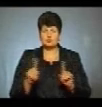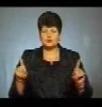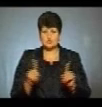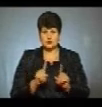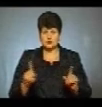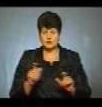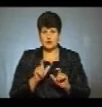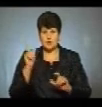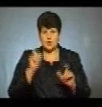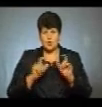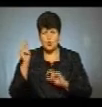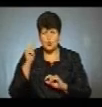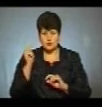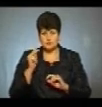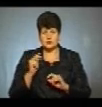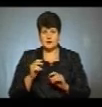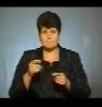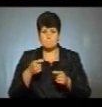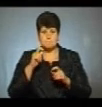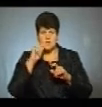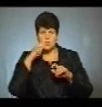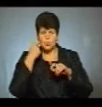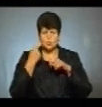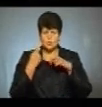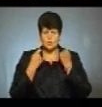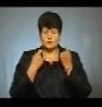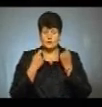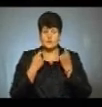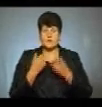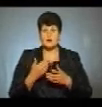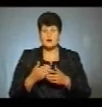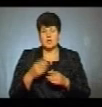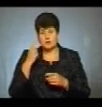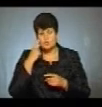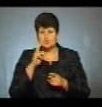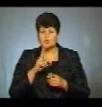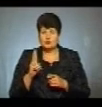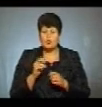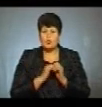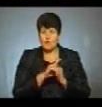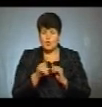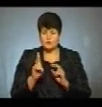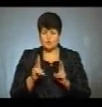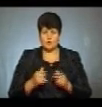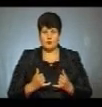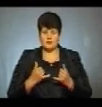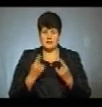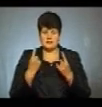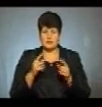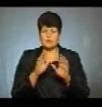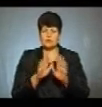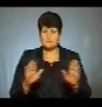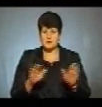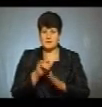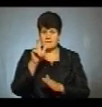Равлюк виконав пісню «Підкручую чорні вуса». Я думаю, що кожен, хто поважає ту велику співачку, значить, кожен